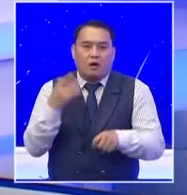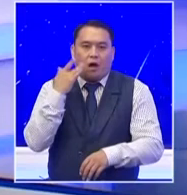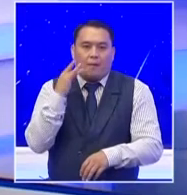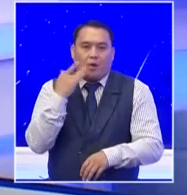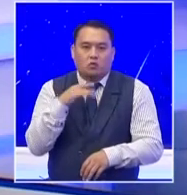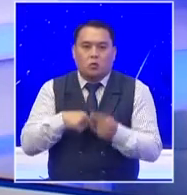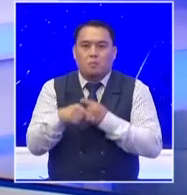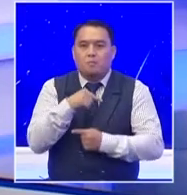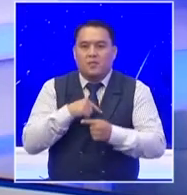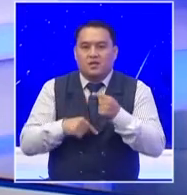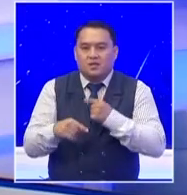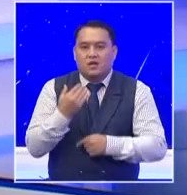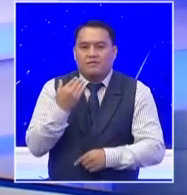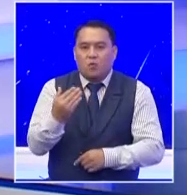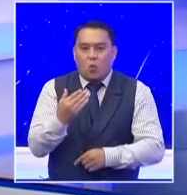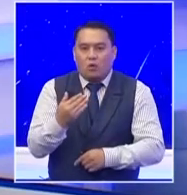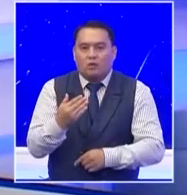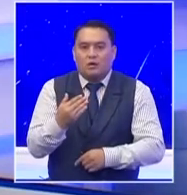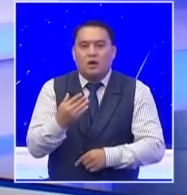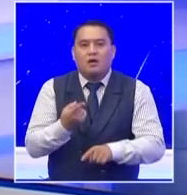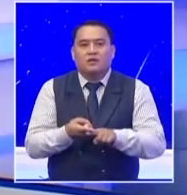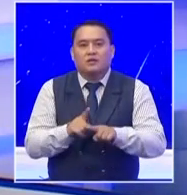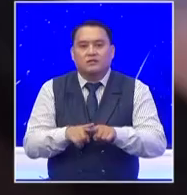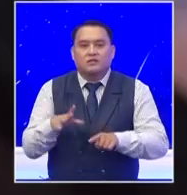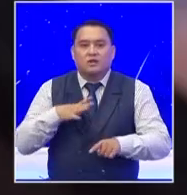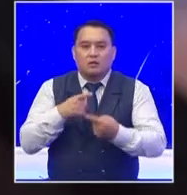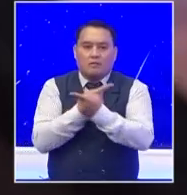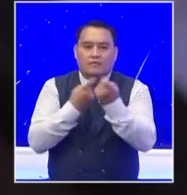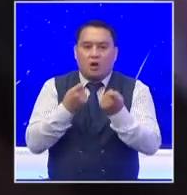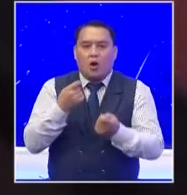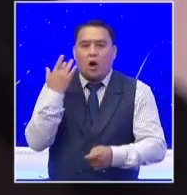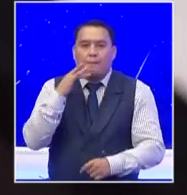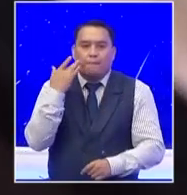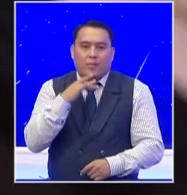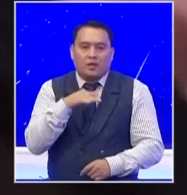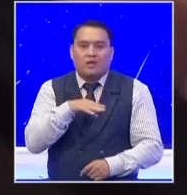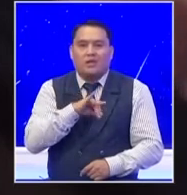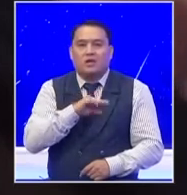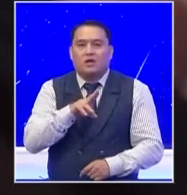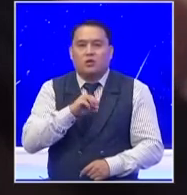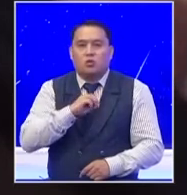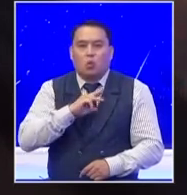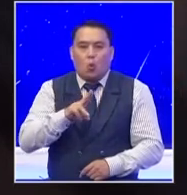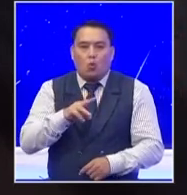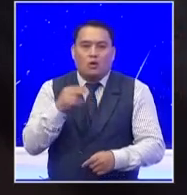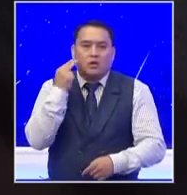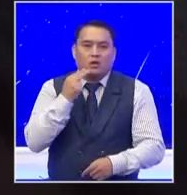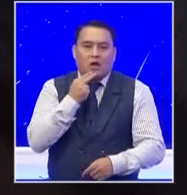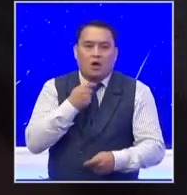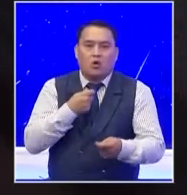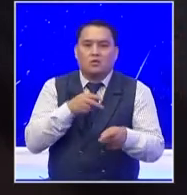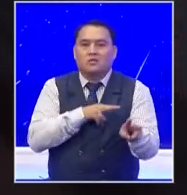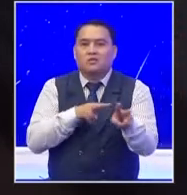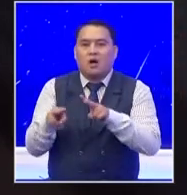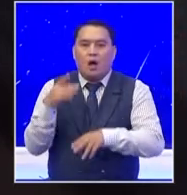американскому собственнику его бизнеса на территории штатов. Как заявляют американские политики, TikTok позволяет китайскому правительству